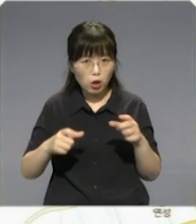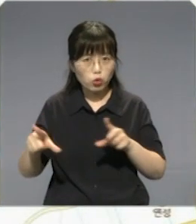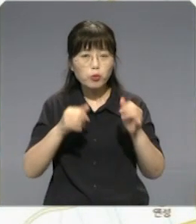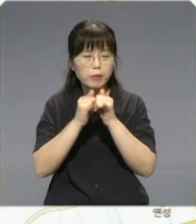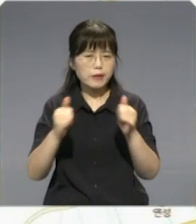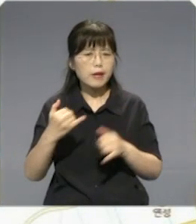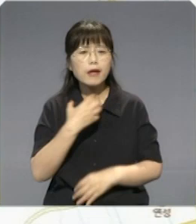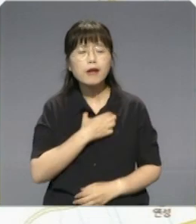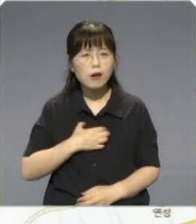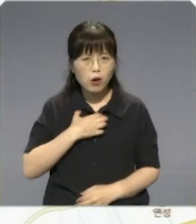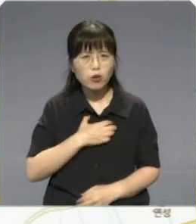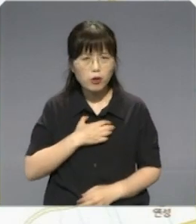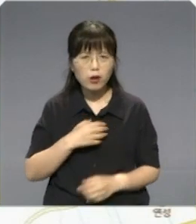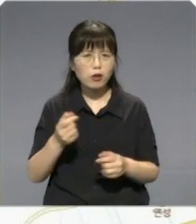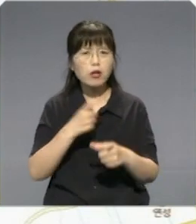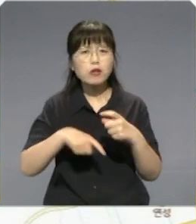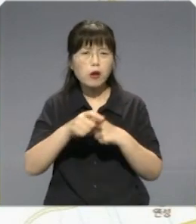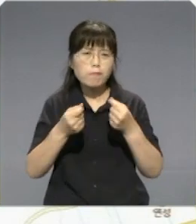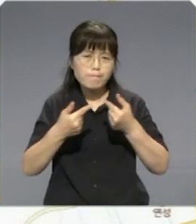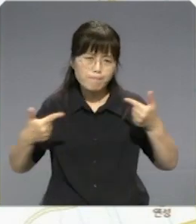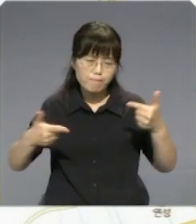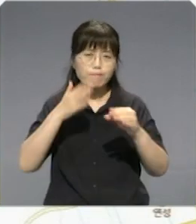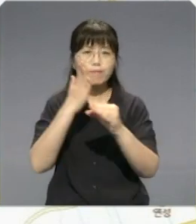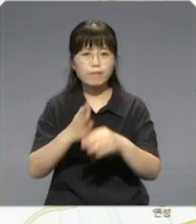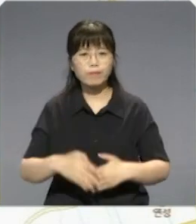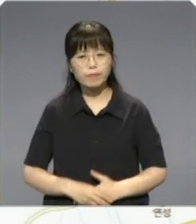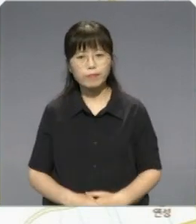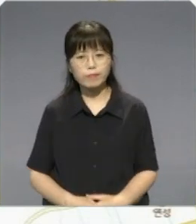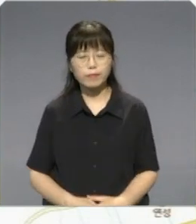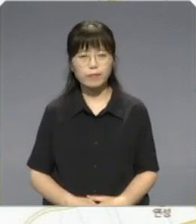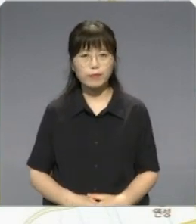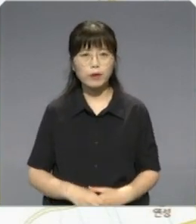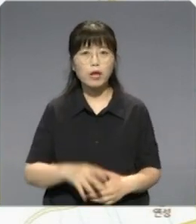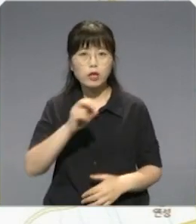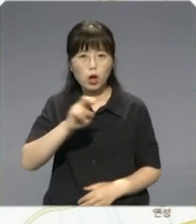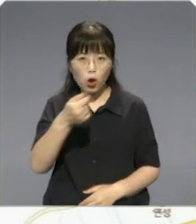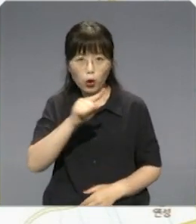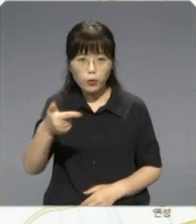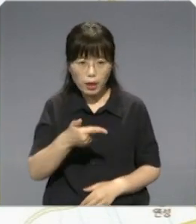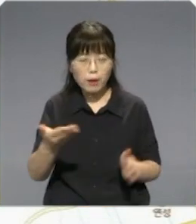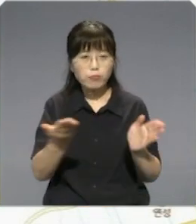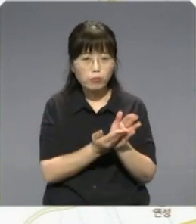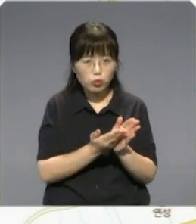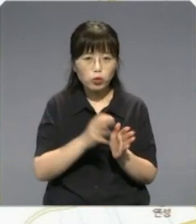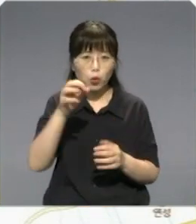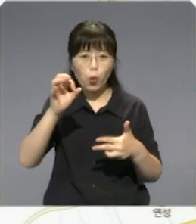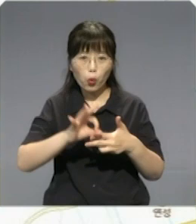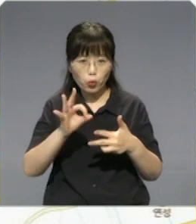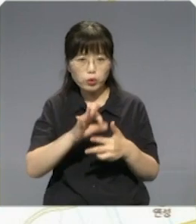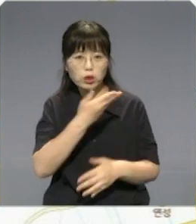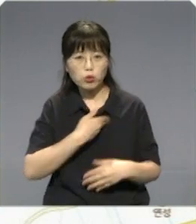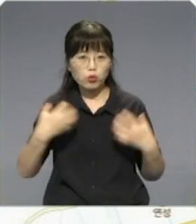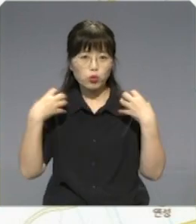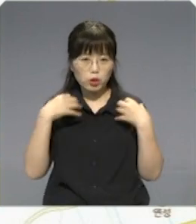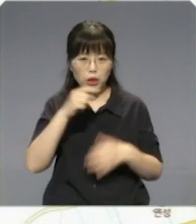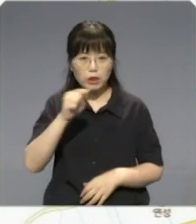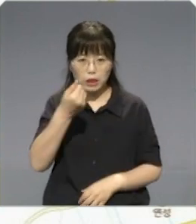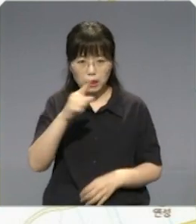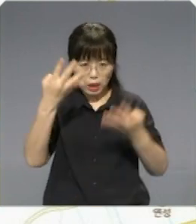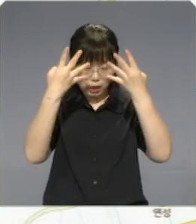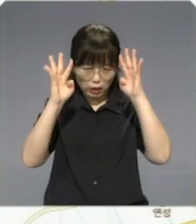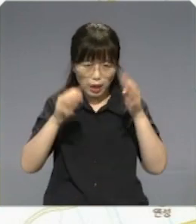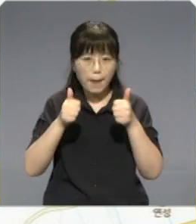주민들의 걱정은 날로 늘고 있습니다. 연안부두, 옹진군청, 인하대,